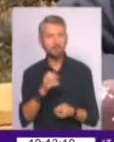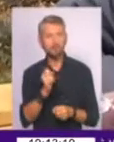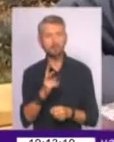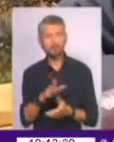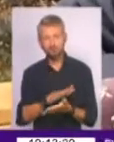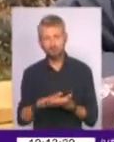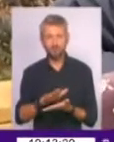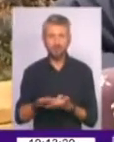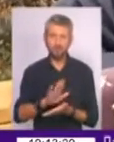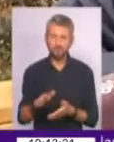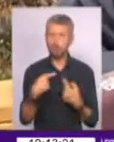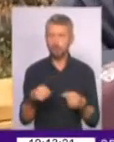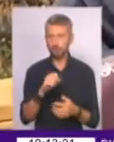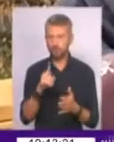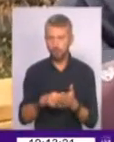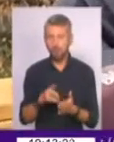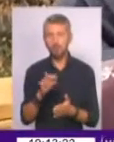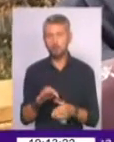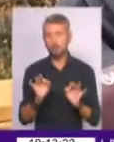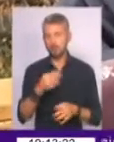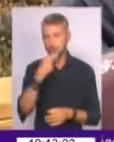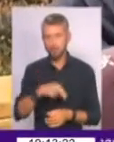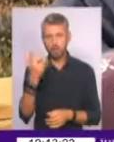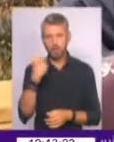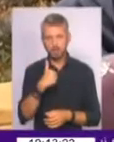чиста, це вже друге. Ну, в принципі, звісно, краще, коли